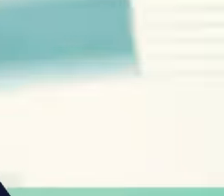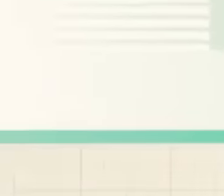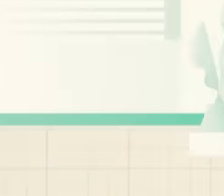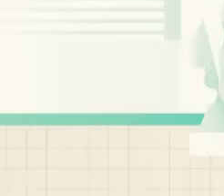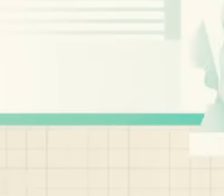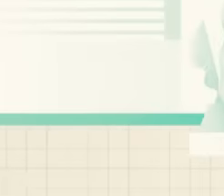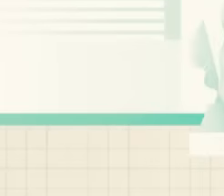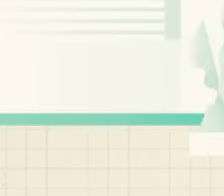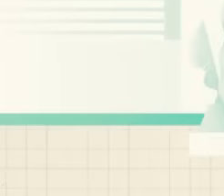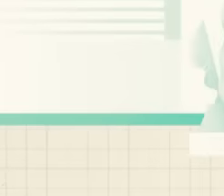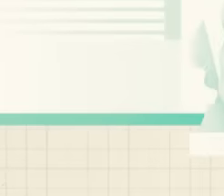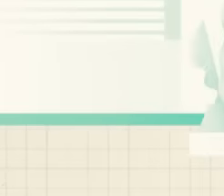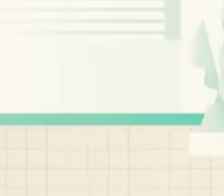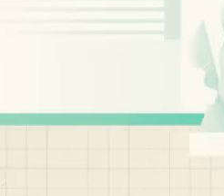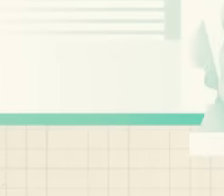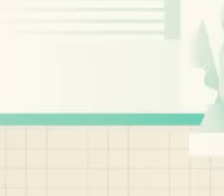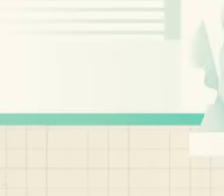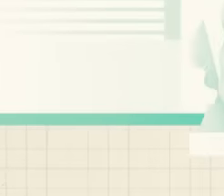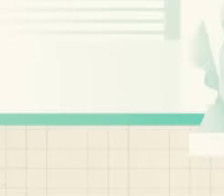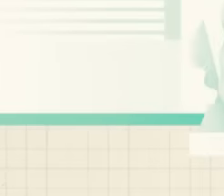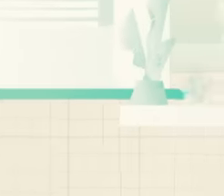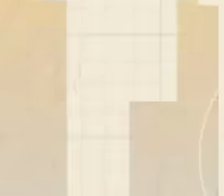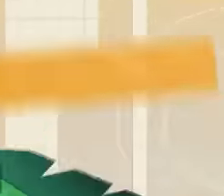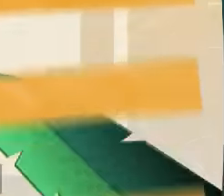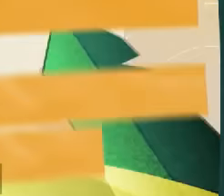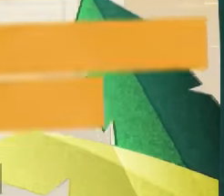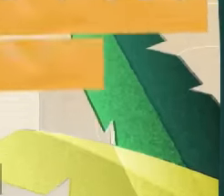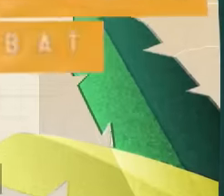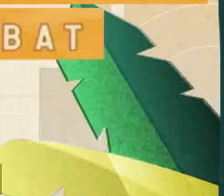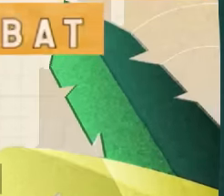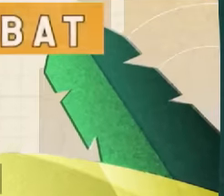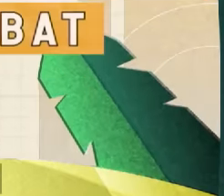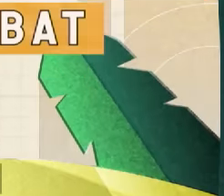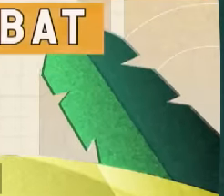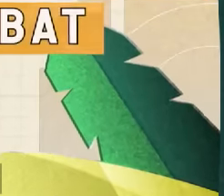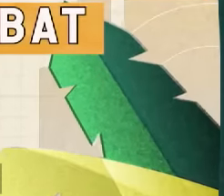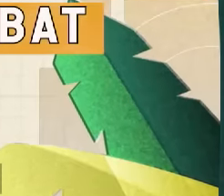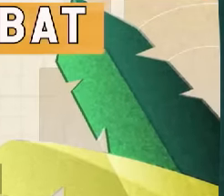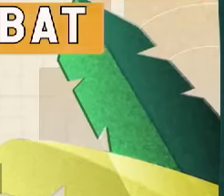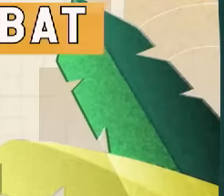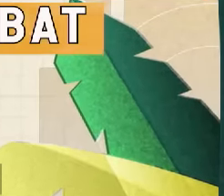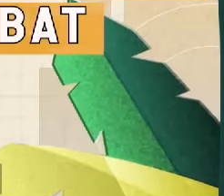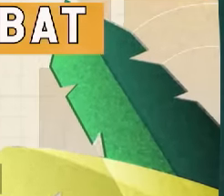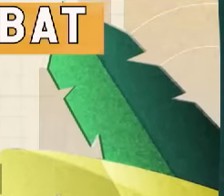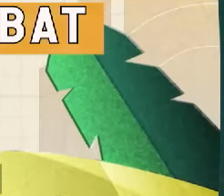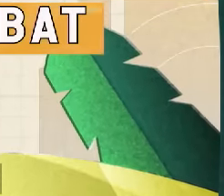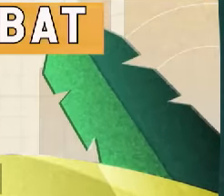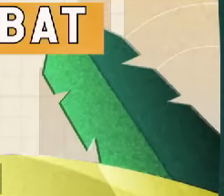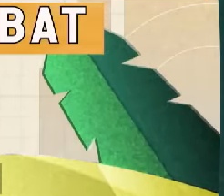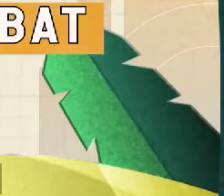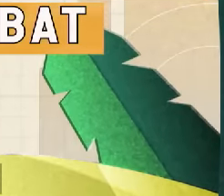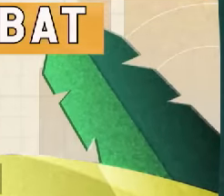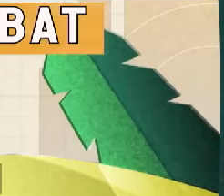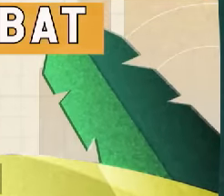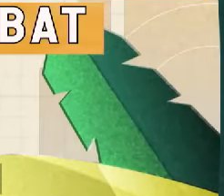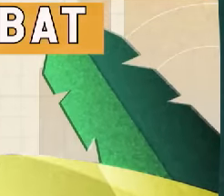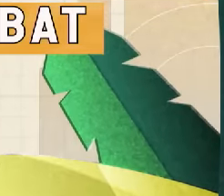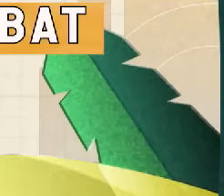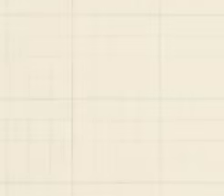tutup rapat semua bekas yang menyimpan air periksa saluran air pada Bumbung rumah agar tidak